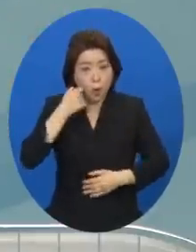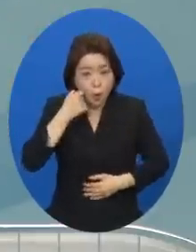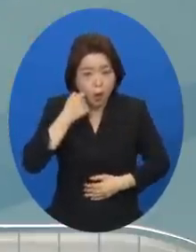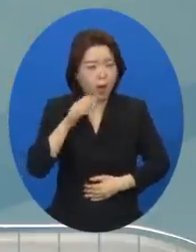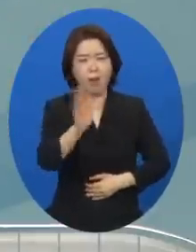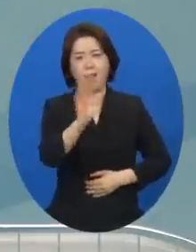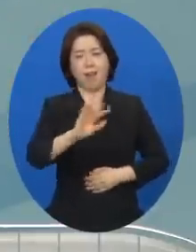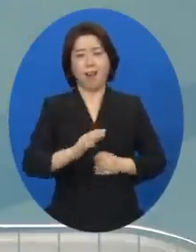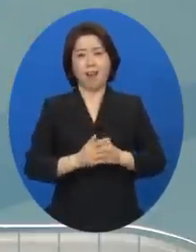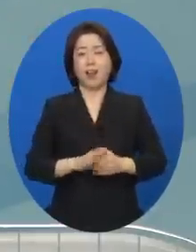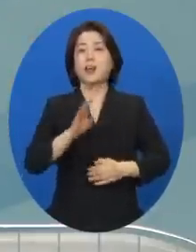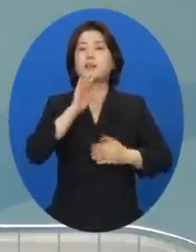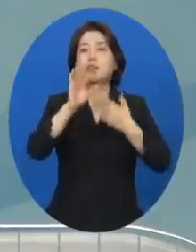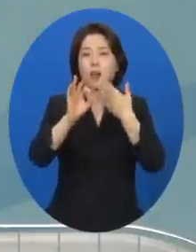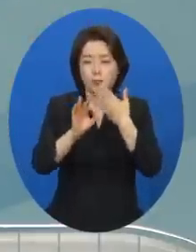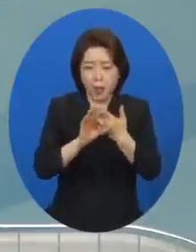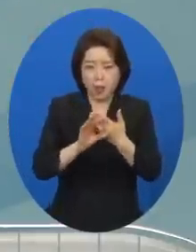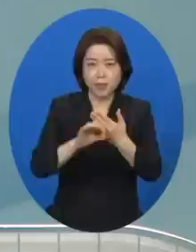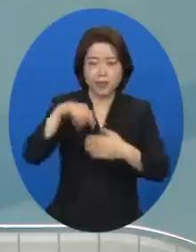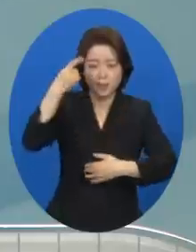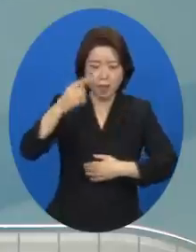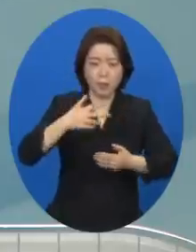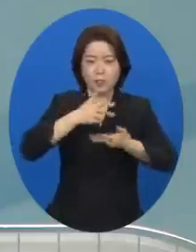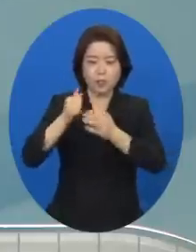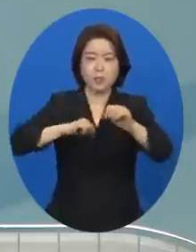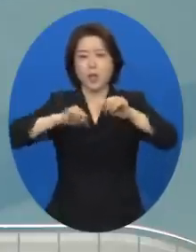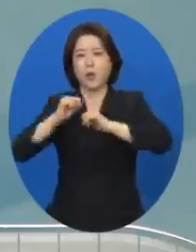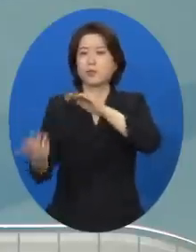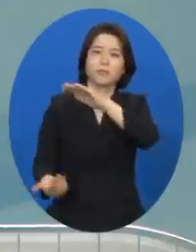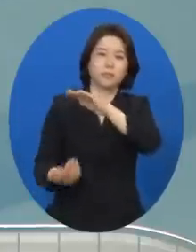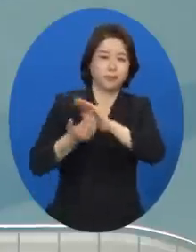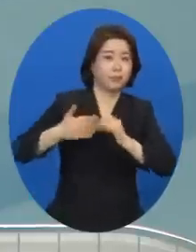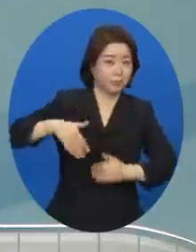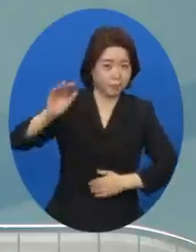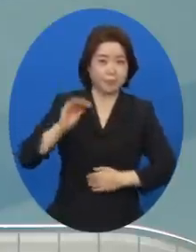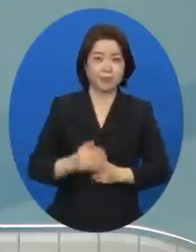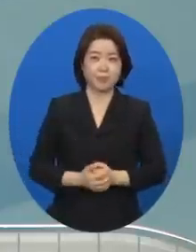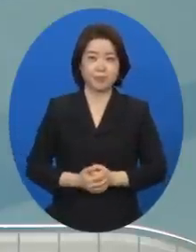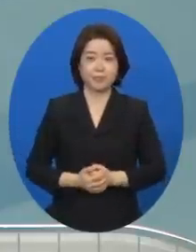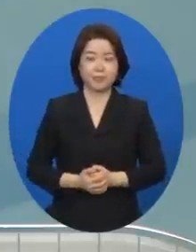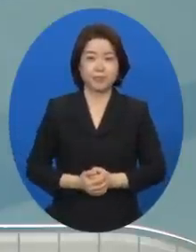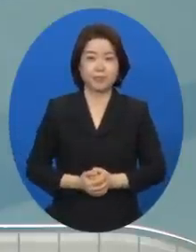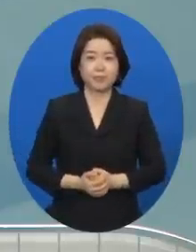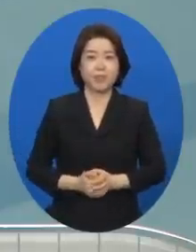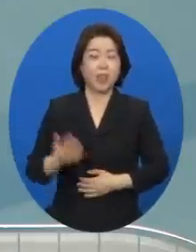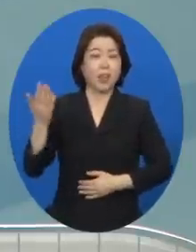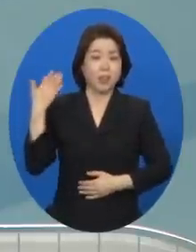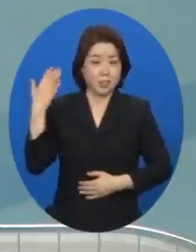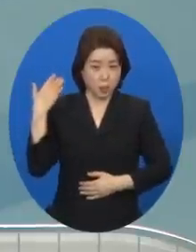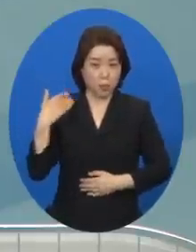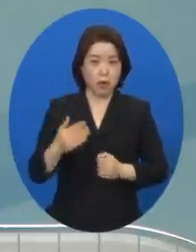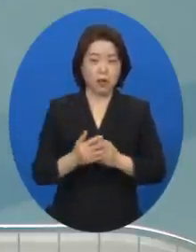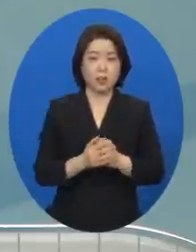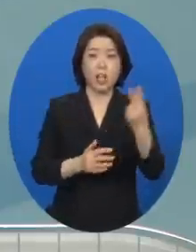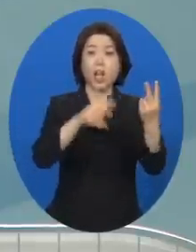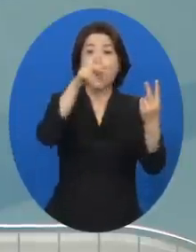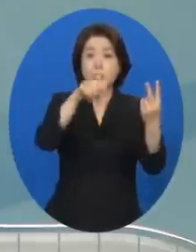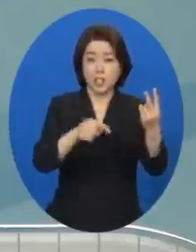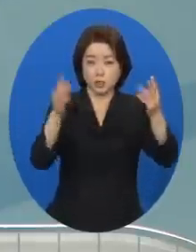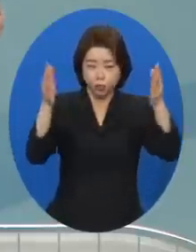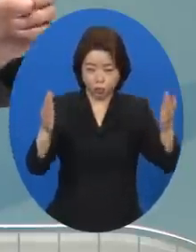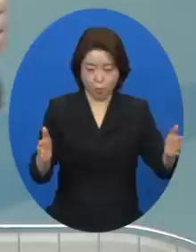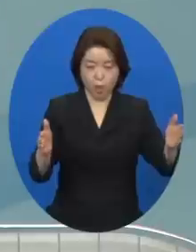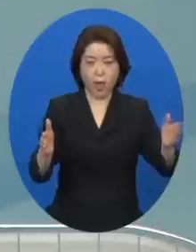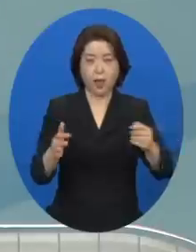그러면 주님이 주님의 역사를 이루신 다는 거에요 저는 지난 2주간 2주일을